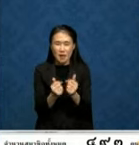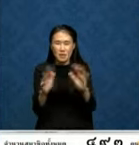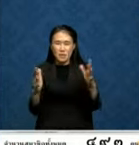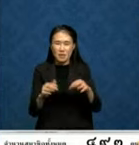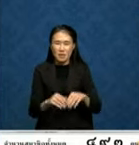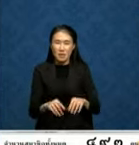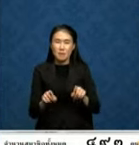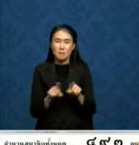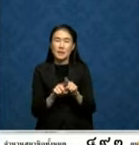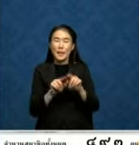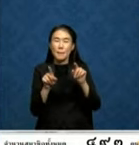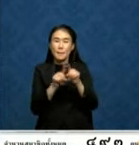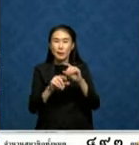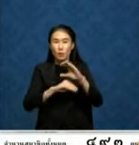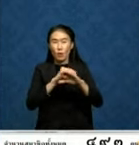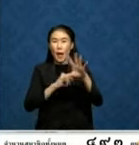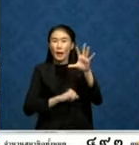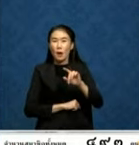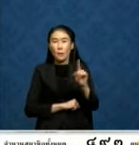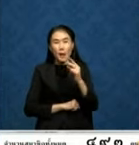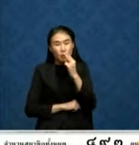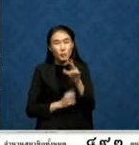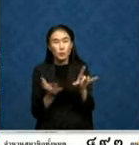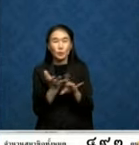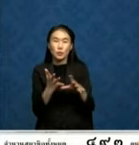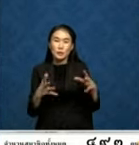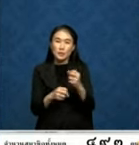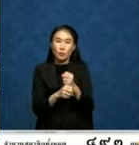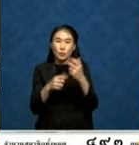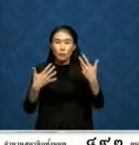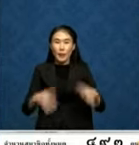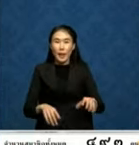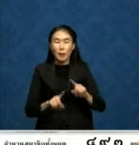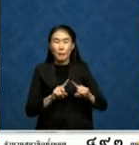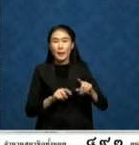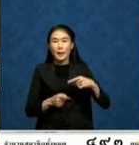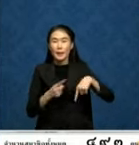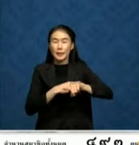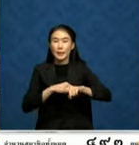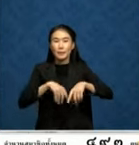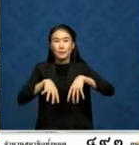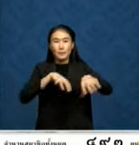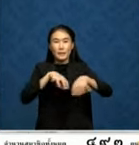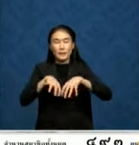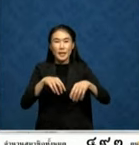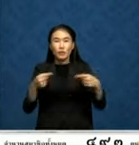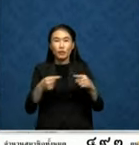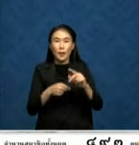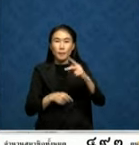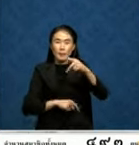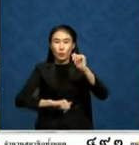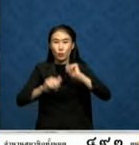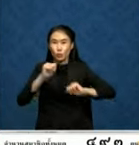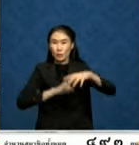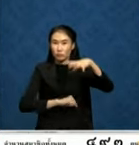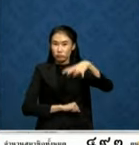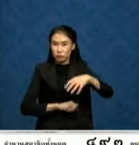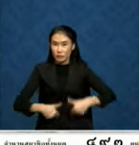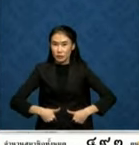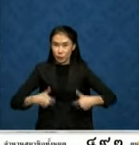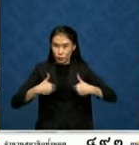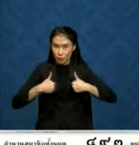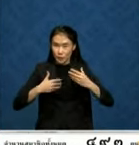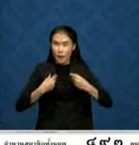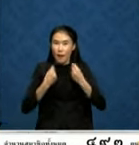าพรวมที่มาในลักษณะของผลสัมฤทธิ์แล้วอย่างเช่นไปจัดพิพิธภัณฑ์วิทยาศาสตร์เรื่องพลังงานไฟฟ้าเพื่อชีวิตน